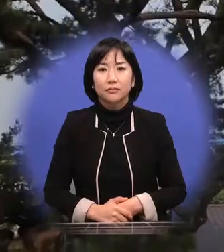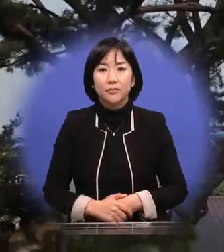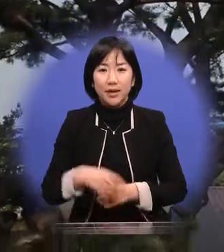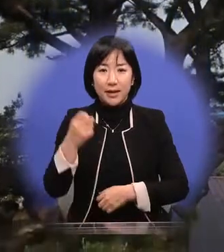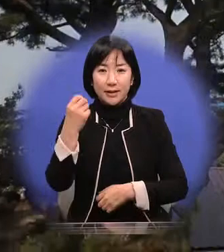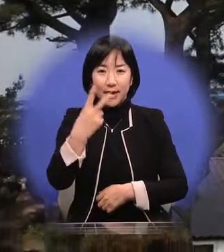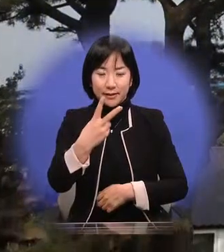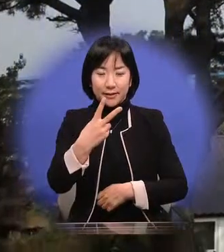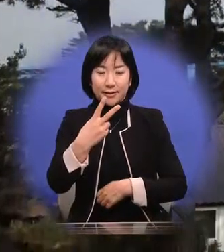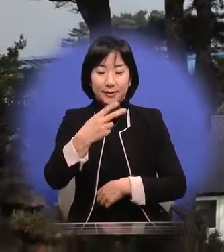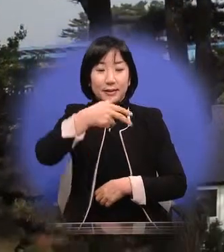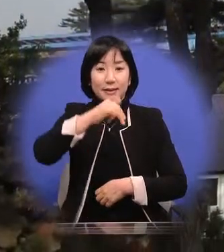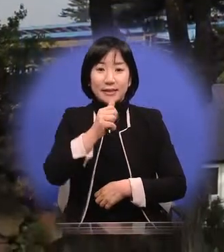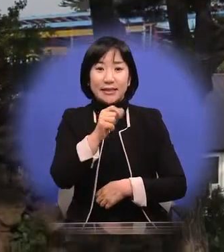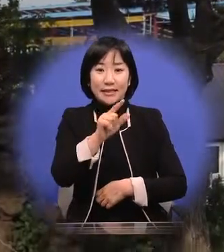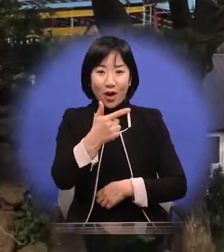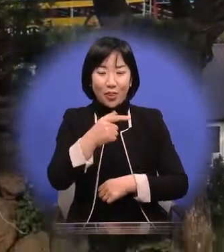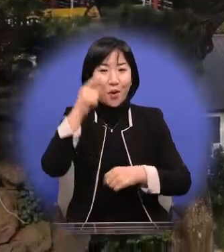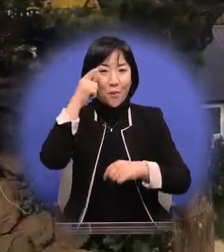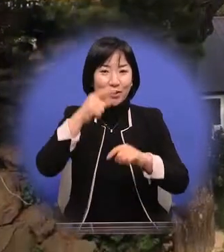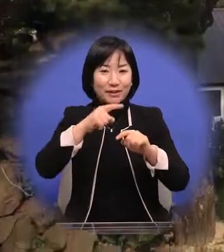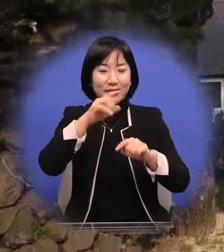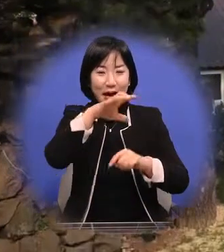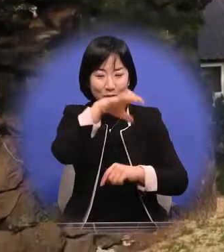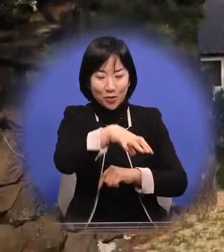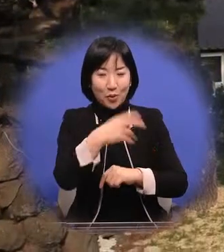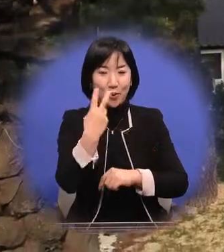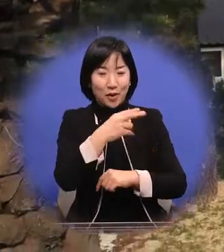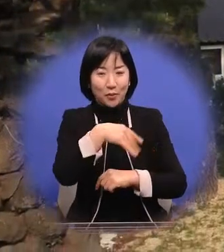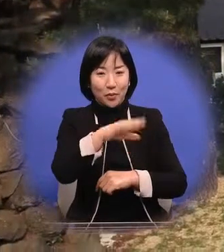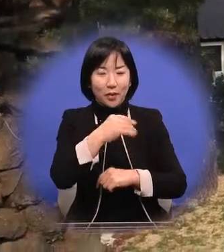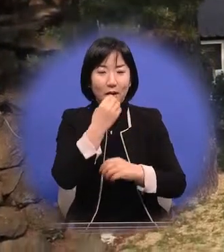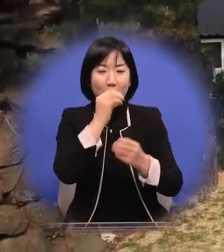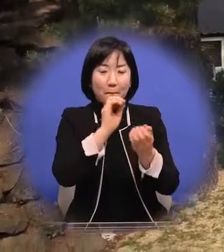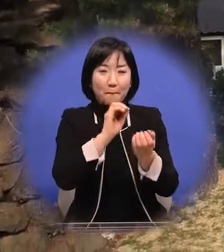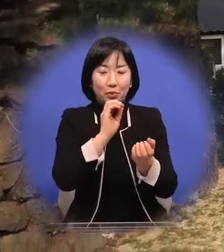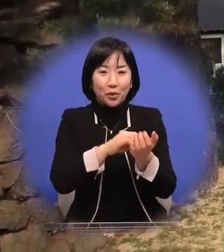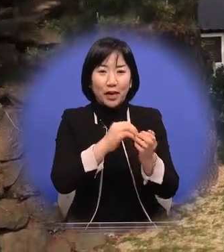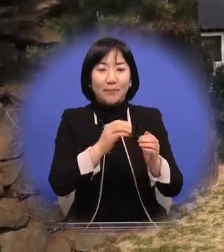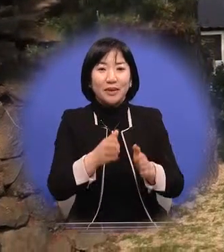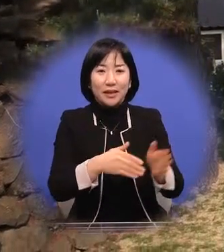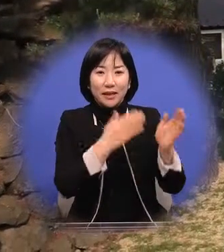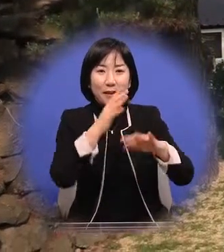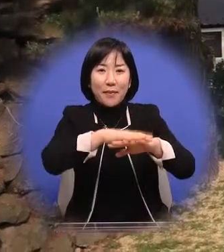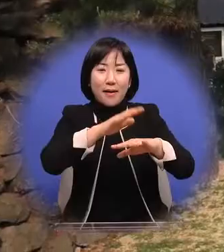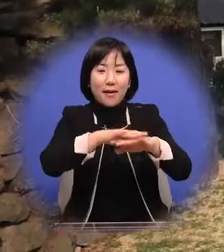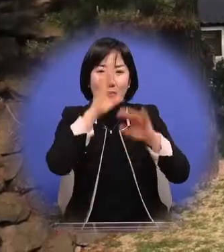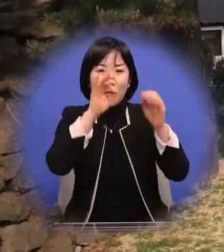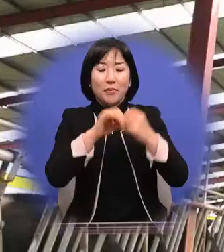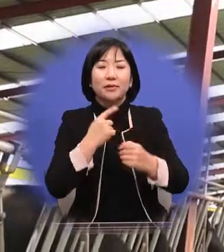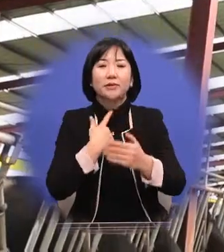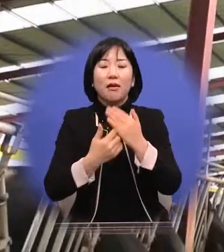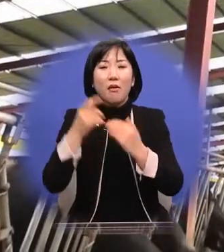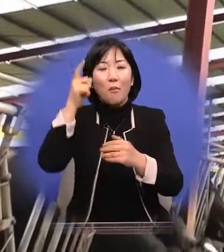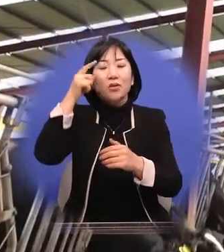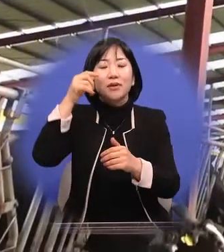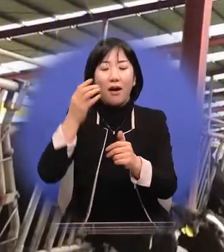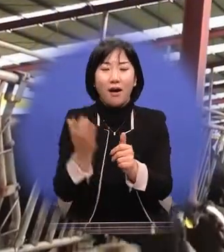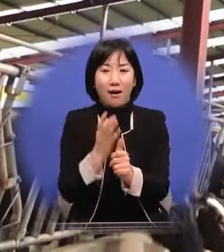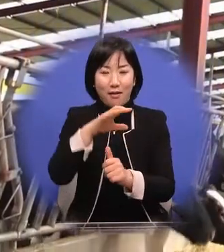and also the river roof. the the river to the Inside river, the river river on you'd never see the